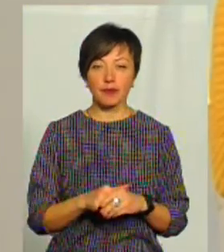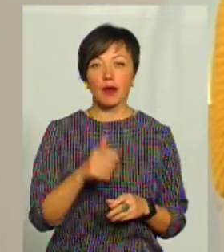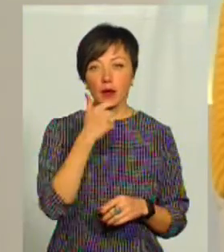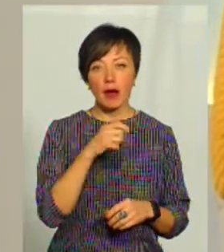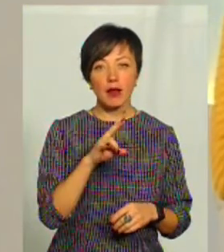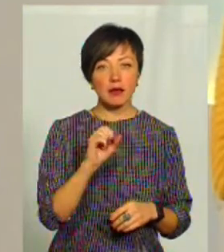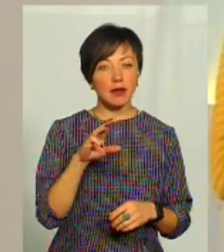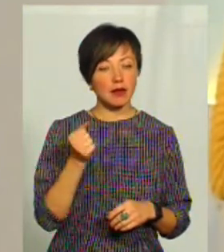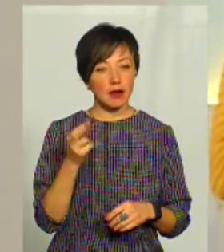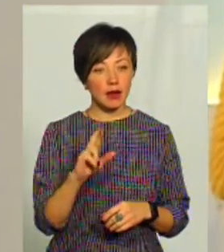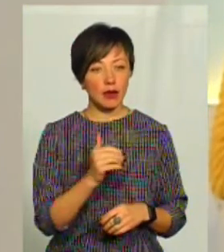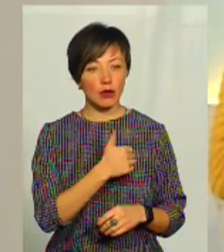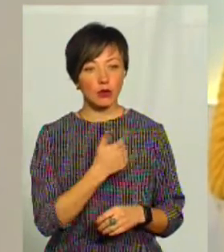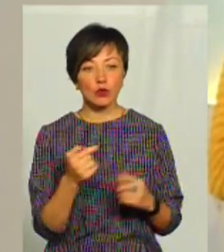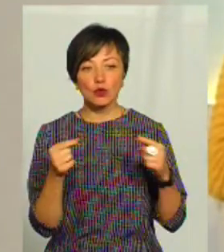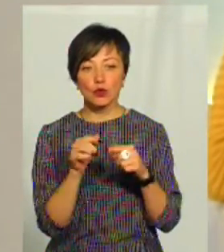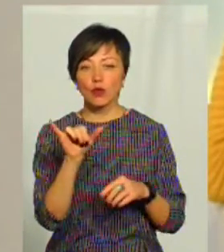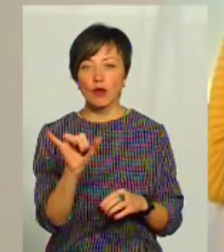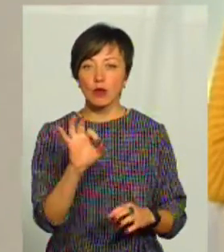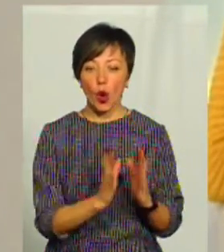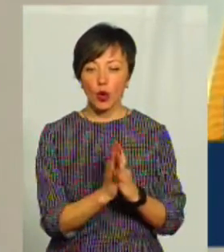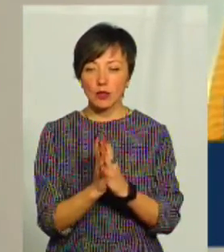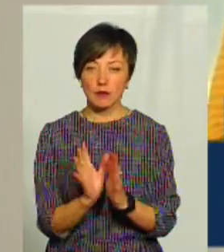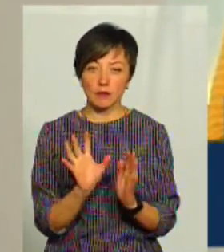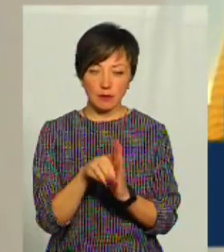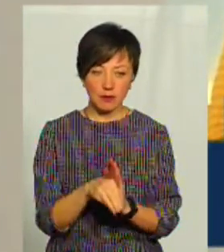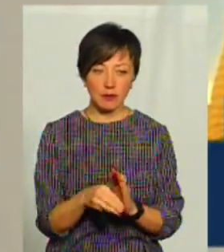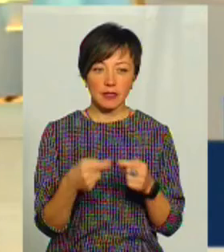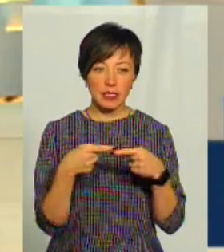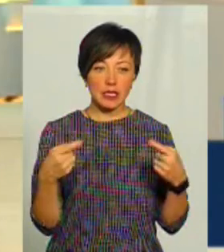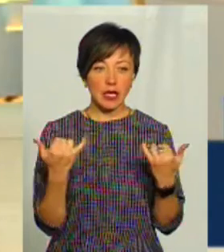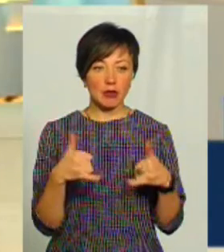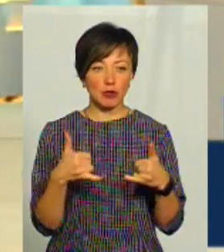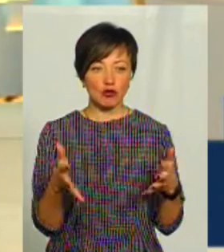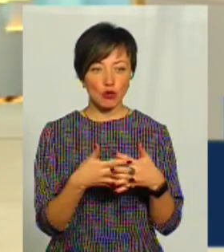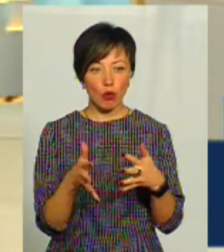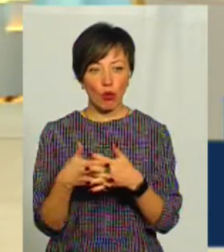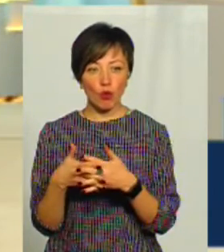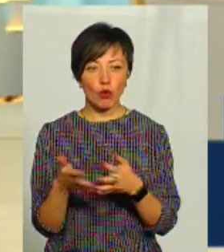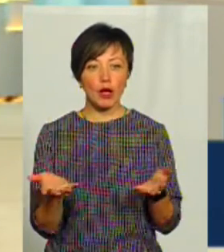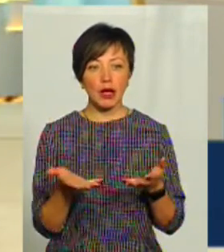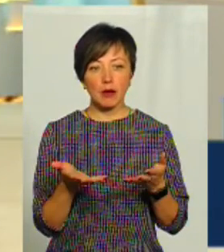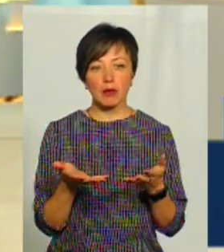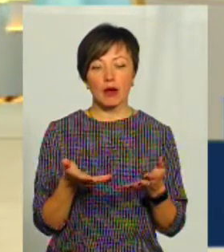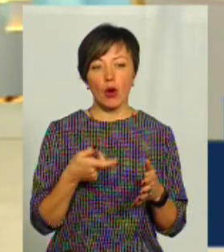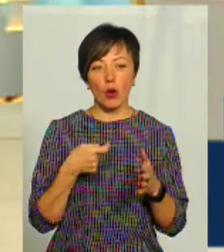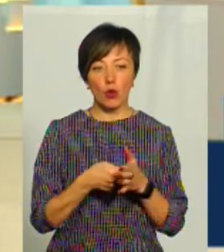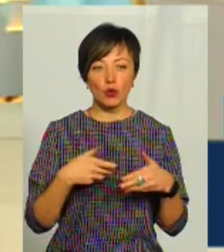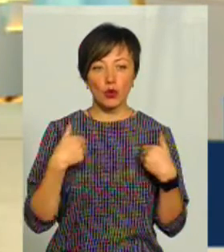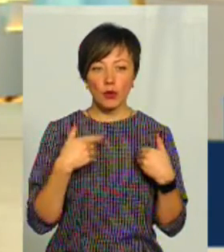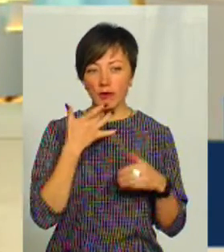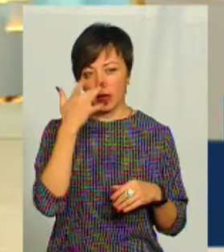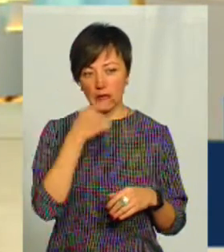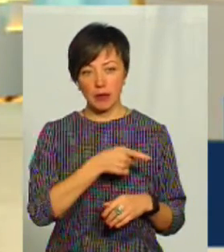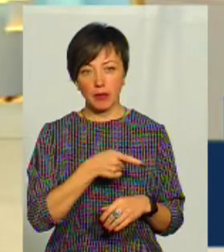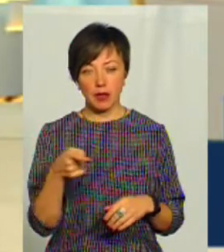ще вас уточнити про рослини, які акумулюють в собі всі ці хімічні спалуки, якими ми їх удобрюємо в